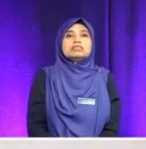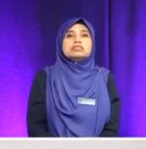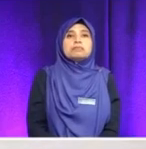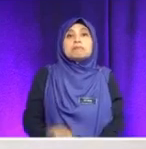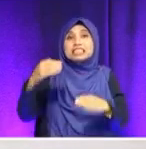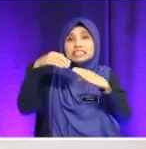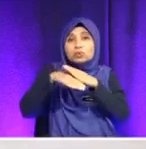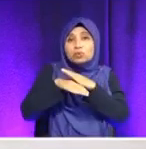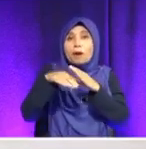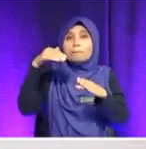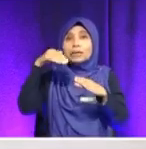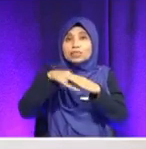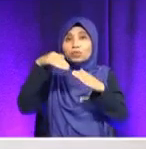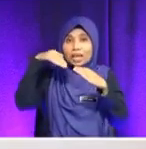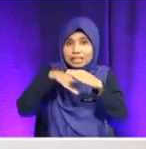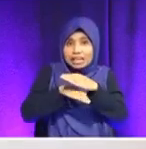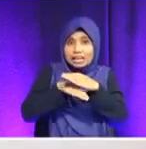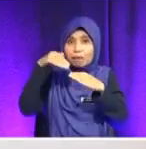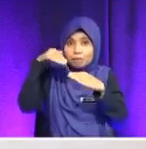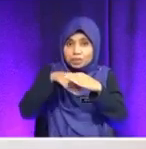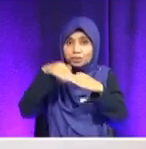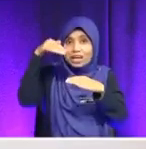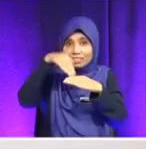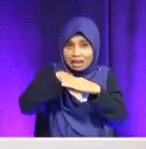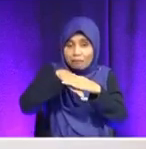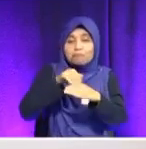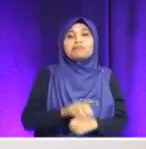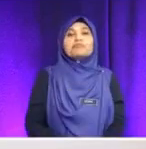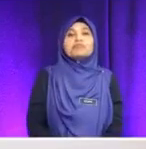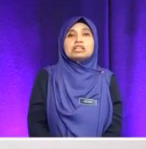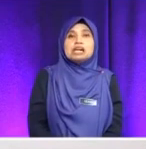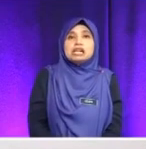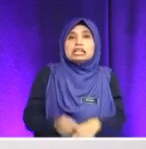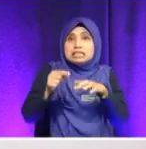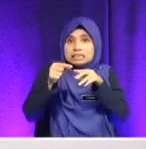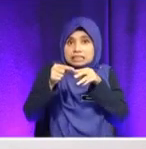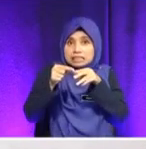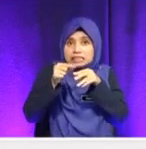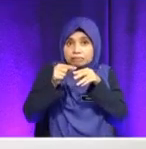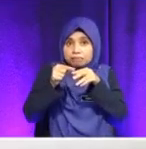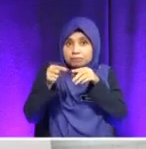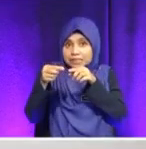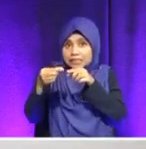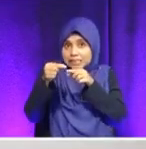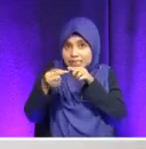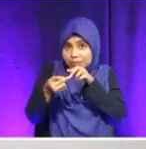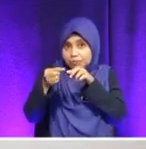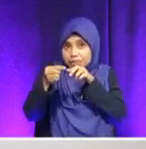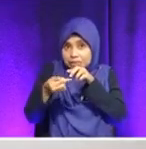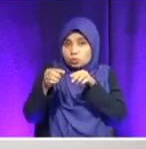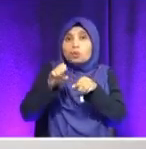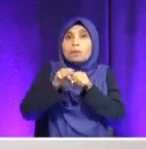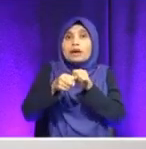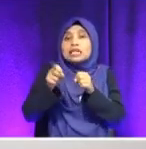dalam. Masukkan ke dalam. Masukkan ke dalam. Sisip dia supaya dia kemaslah, lebih kemas.